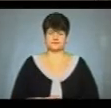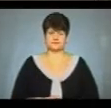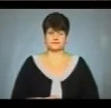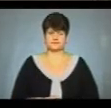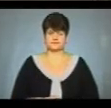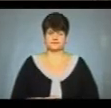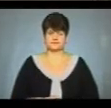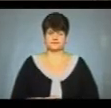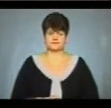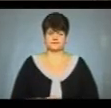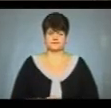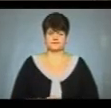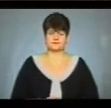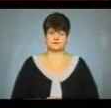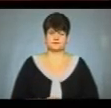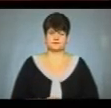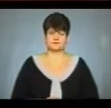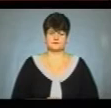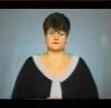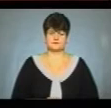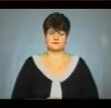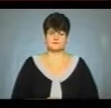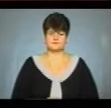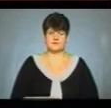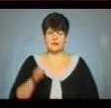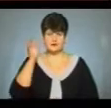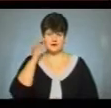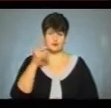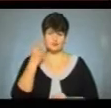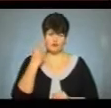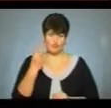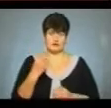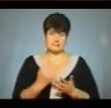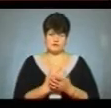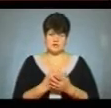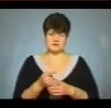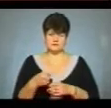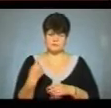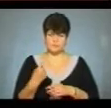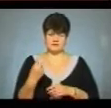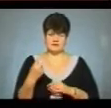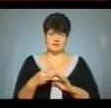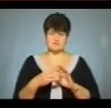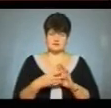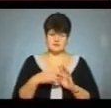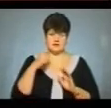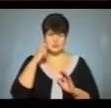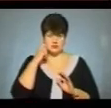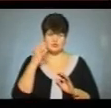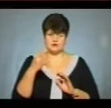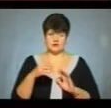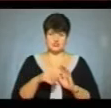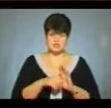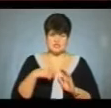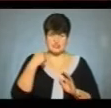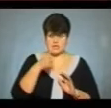на Суспільному. Тернопільщина. Нагадаю, тіла двох заробітчан з Тернопільщини, 28-річного та